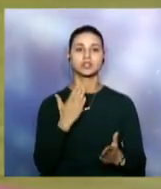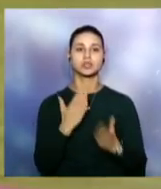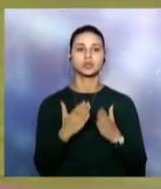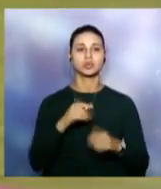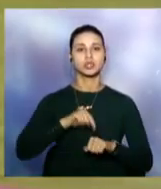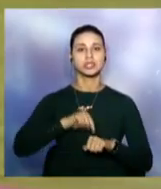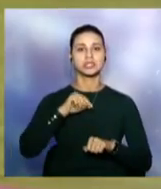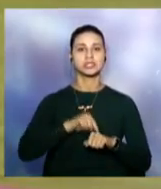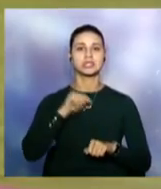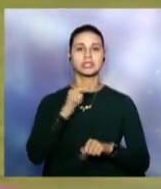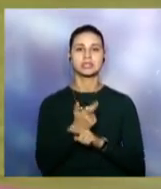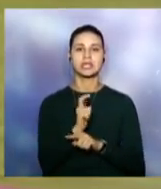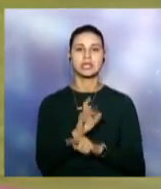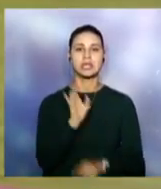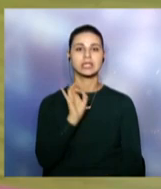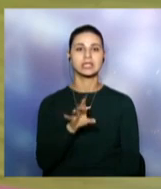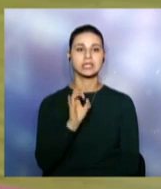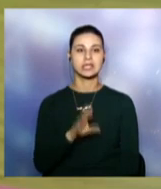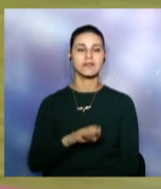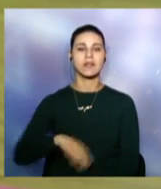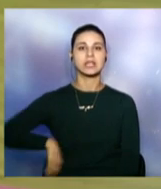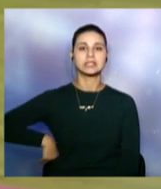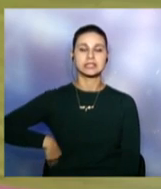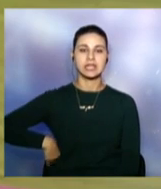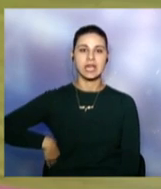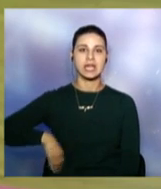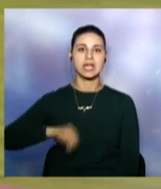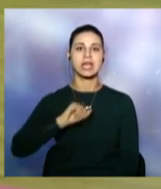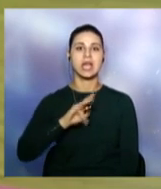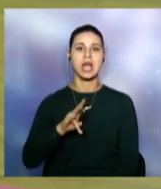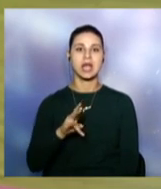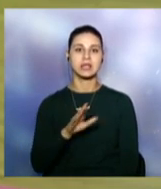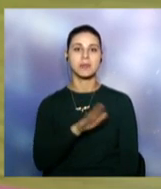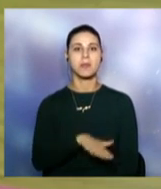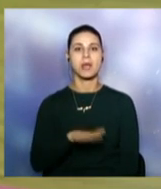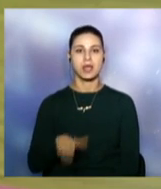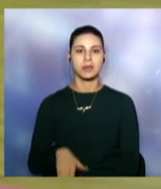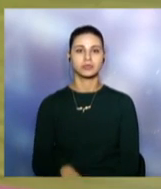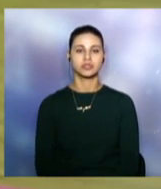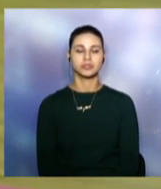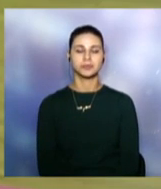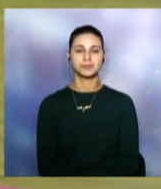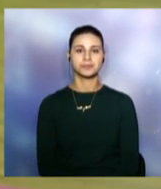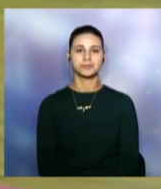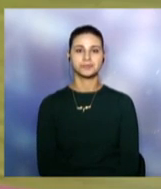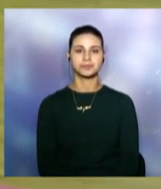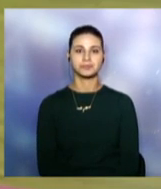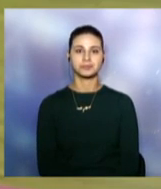თუ იგრძენით მზარდი ტკივილი წელის არეში ან კიდურებში.